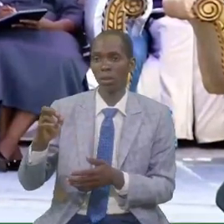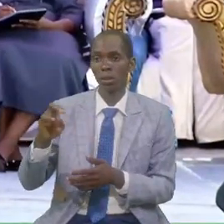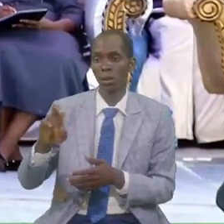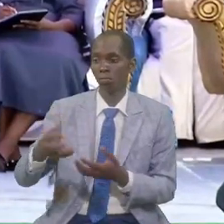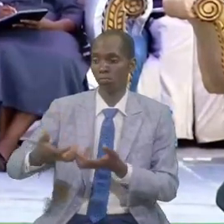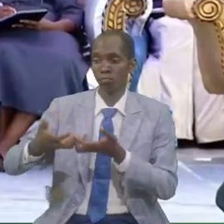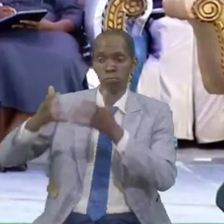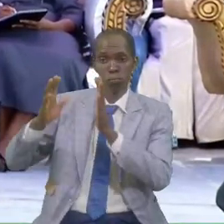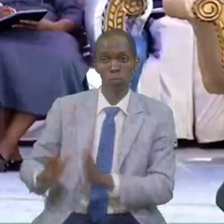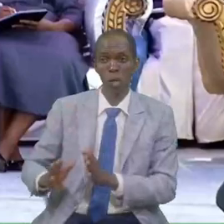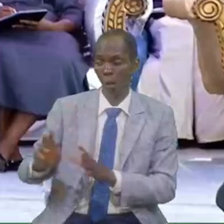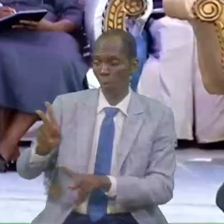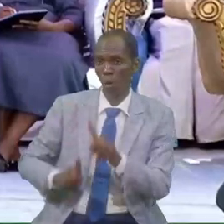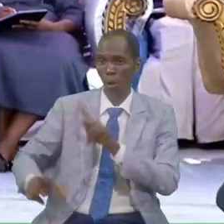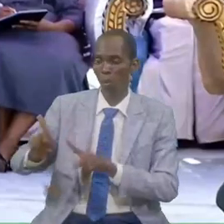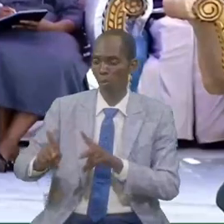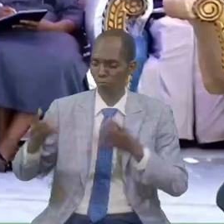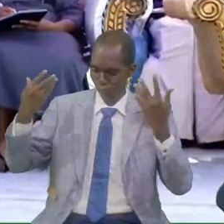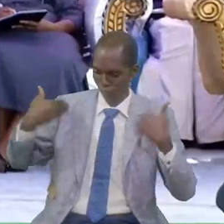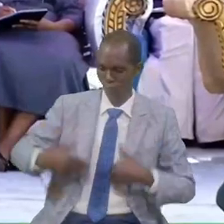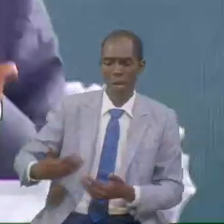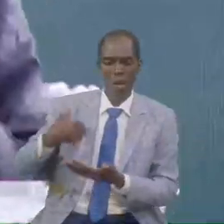Les ingénieurs ont une manière de s'habiller.